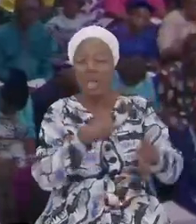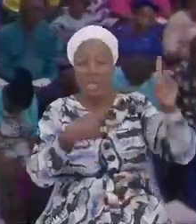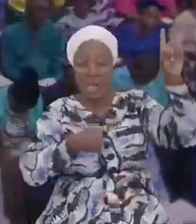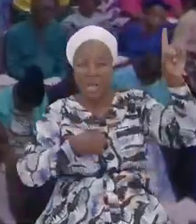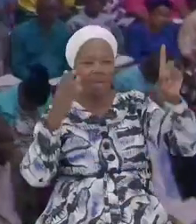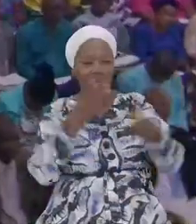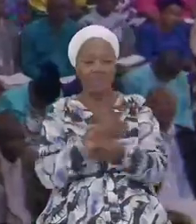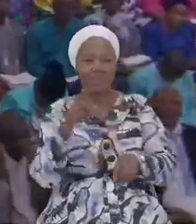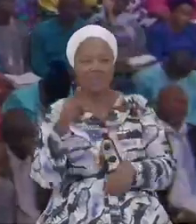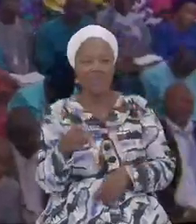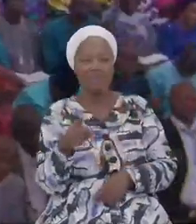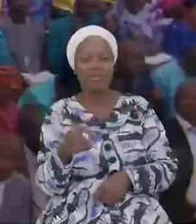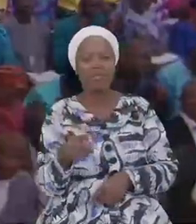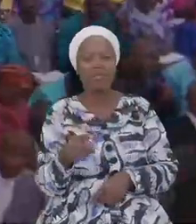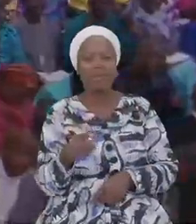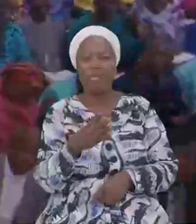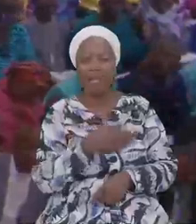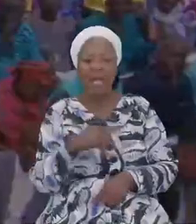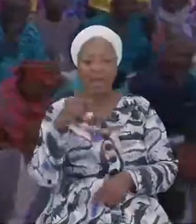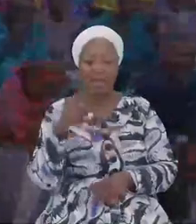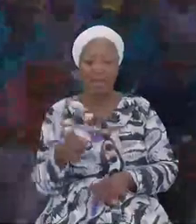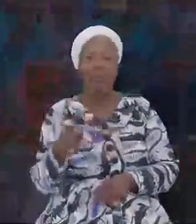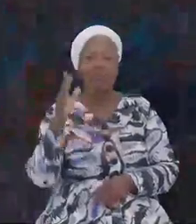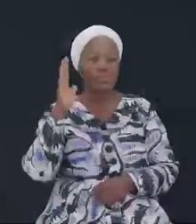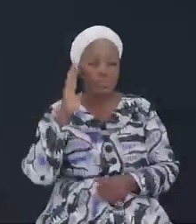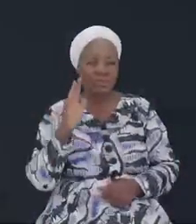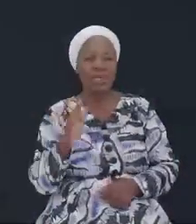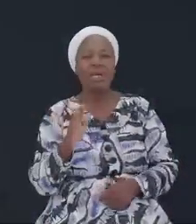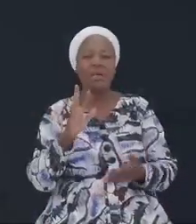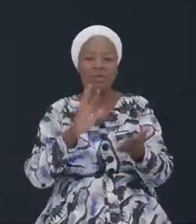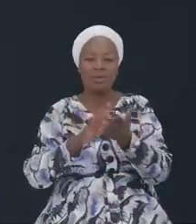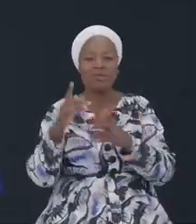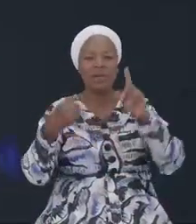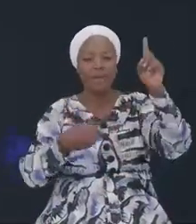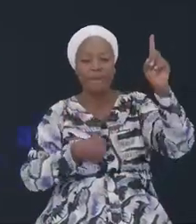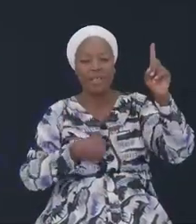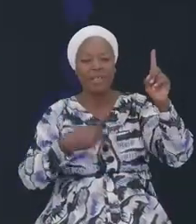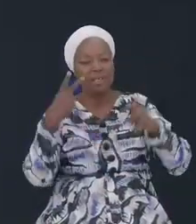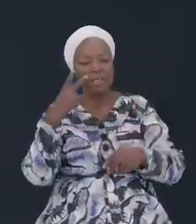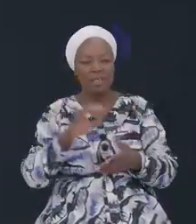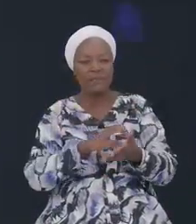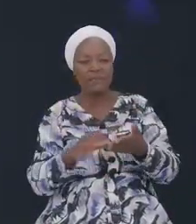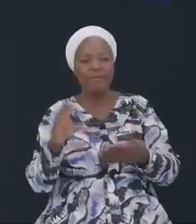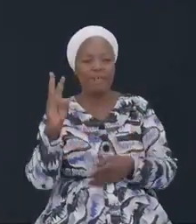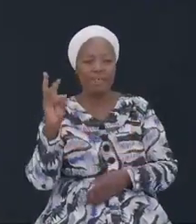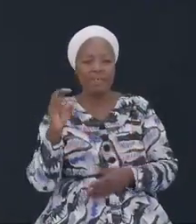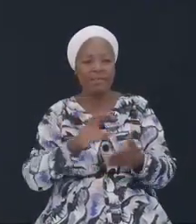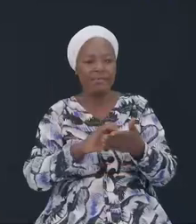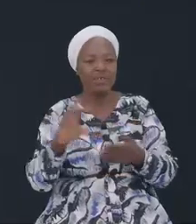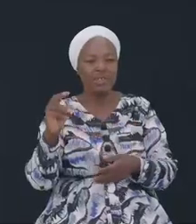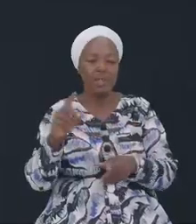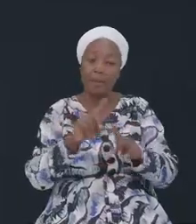délivrerai. Et tu me glorifieras. Verset 16.